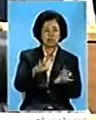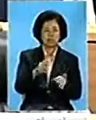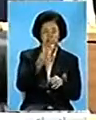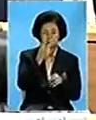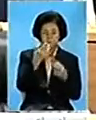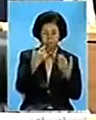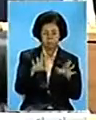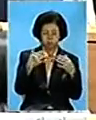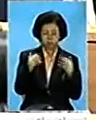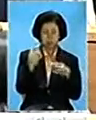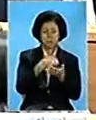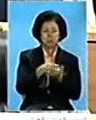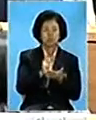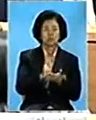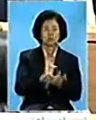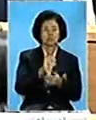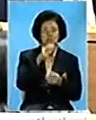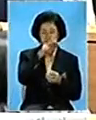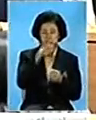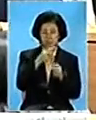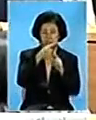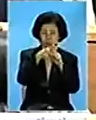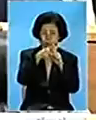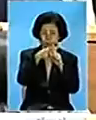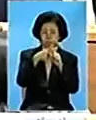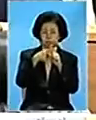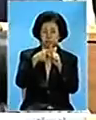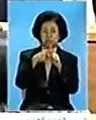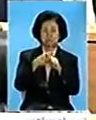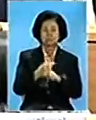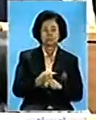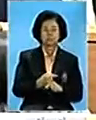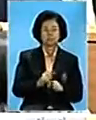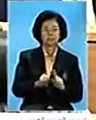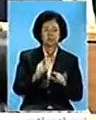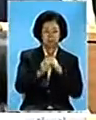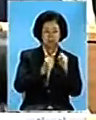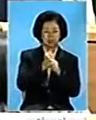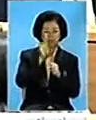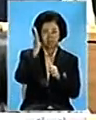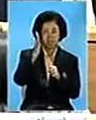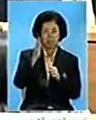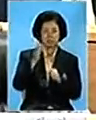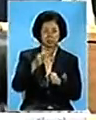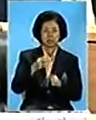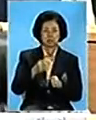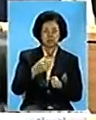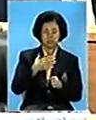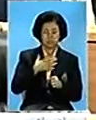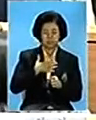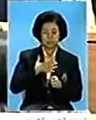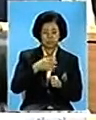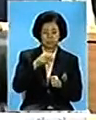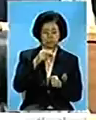โยชน์ผมมองในแง่บวกเหมือนที่ท่านพยายามบอกว่ามองในแง่บวกไว้แต่ปีหน้าถ้าผมมีโอกาสเป็นนุกรรมการผมจะดูงบประมาณของท่